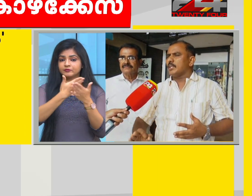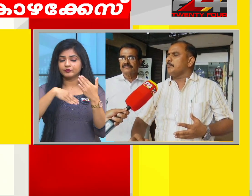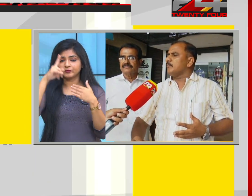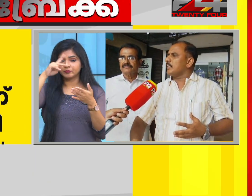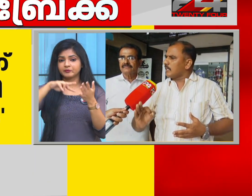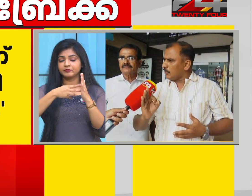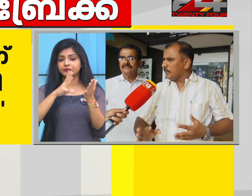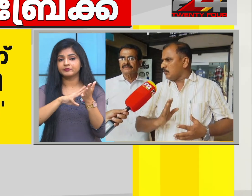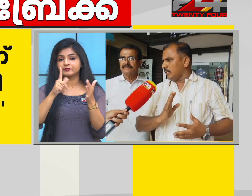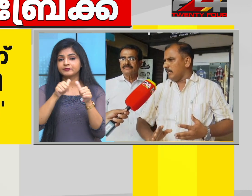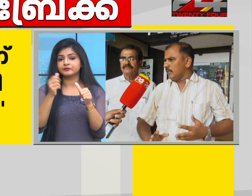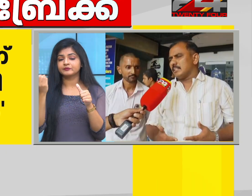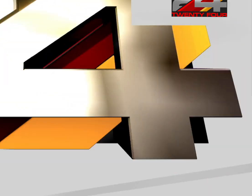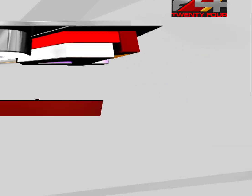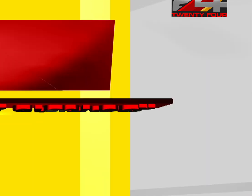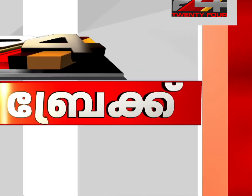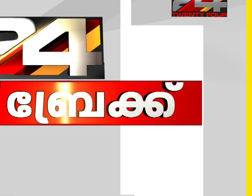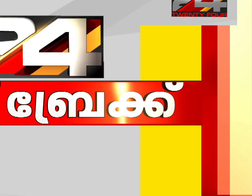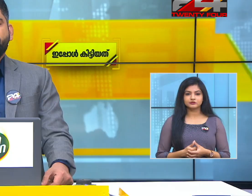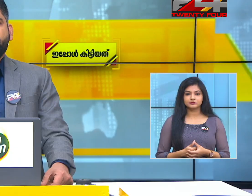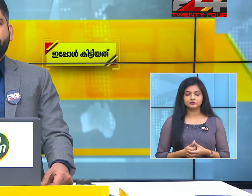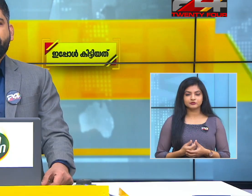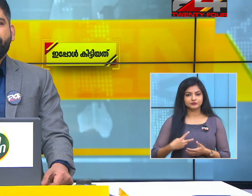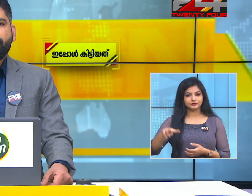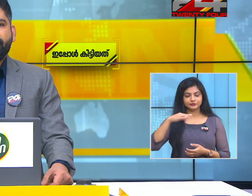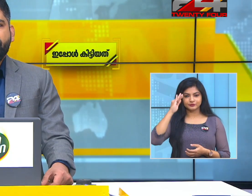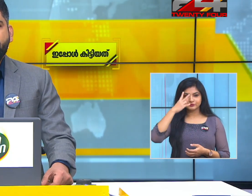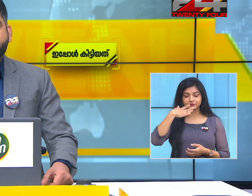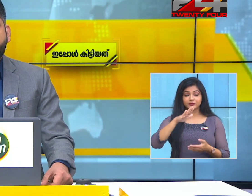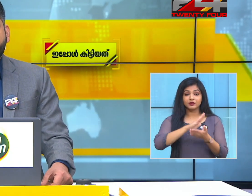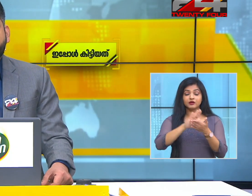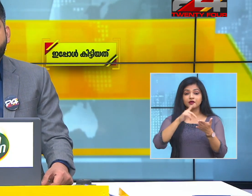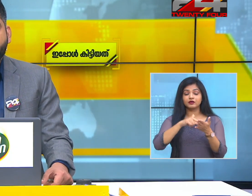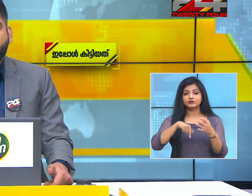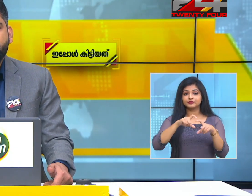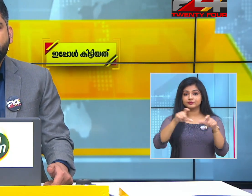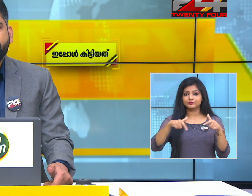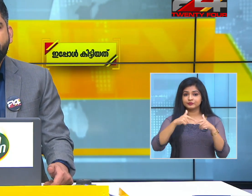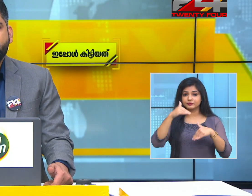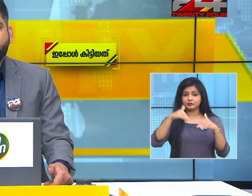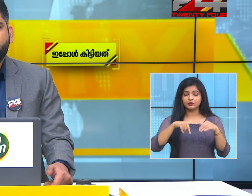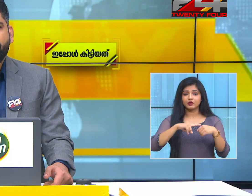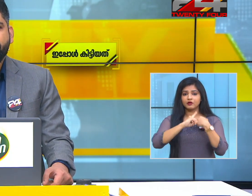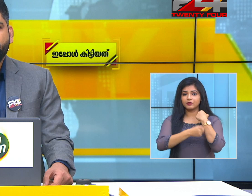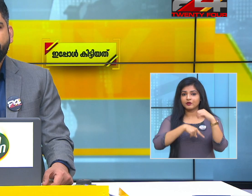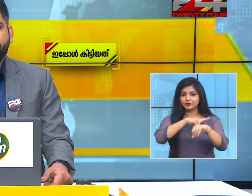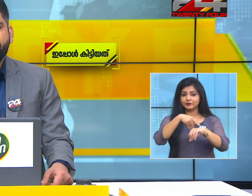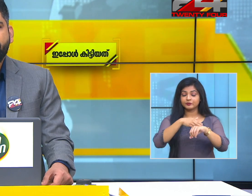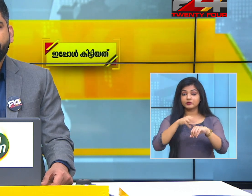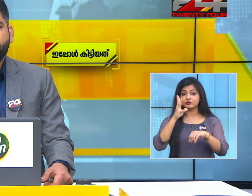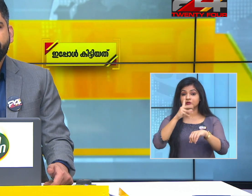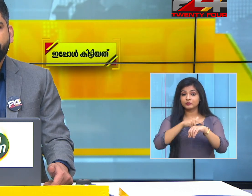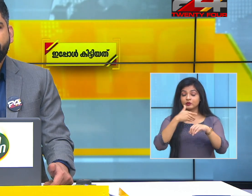തീരുമാനം. റീജിത്ത്. ശരി, അരുൺ പാറയ്ക്കൽ വിവരങ്ങൾ നൽകുകയായിരുന്നു. വാർത്തകളിലേക്ക് വീണ്ടും. ഹരിയാന നിയമസഭാ തെരഞ്ഞെടുപ്പിൽ വോട്ടെടുപ്പ് അവസാന മണിക്കൂറിലേക്ക്. 3